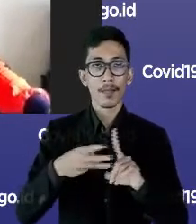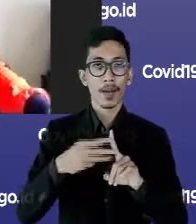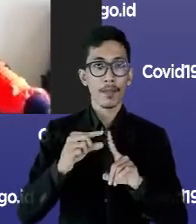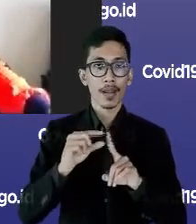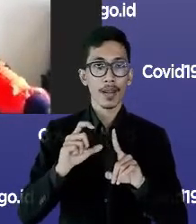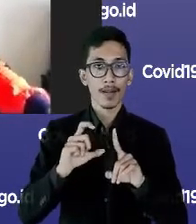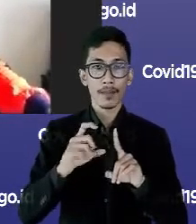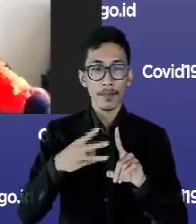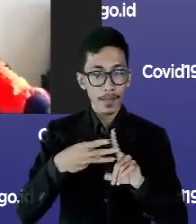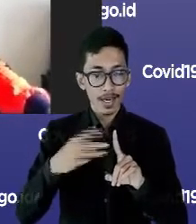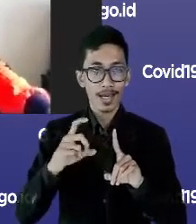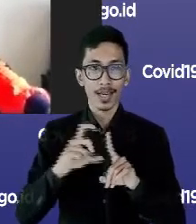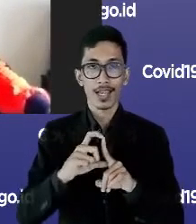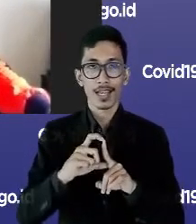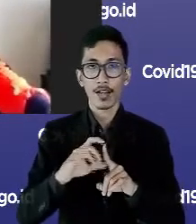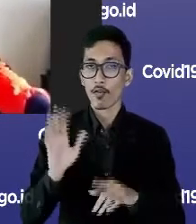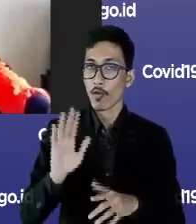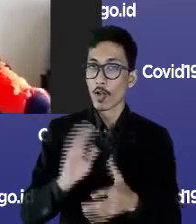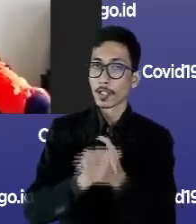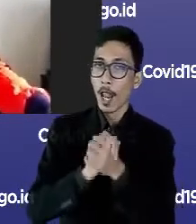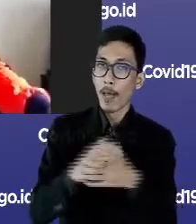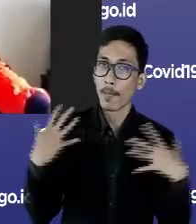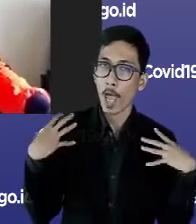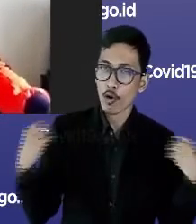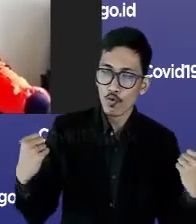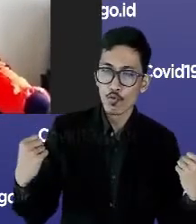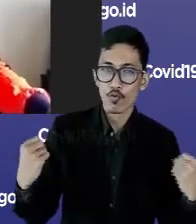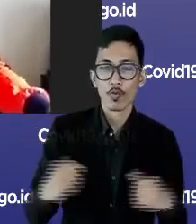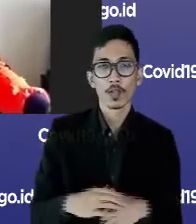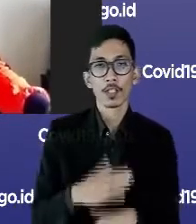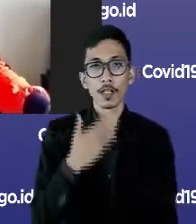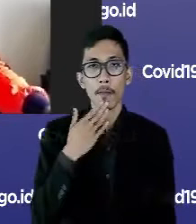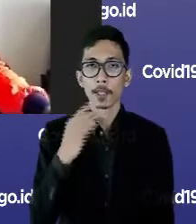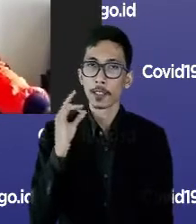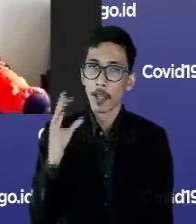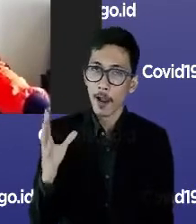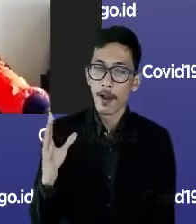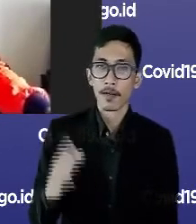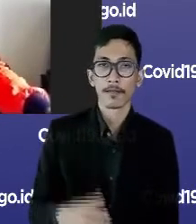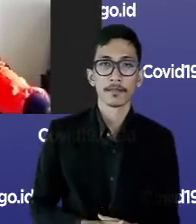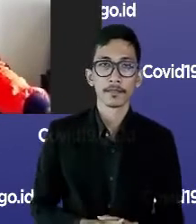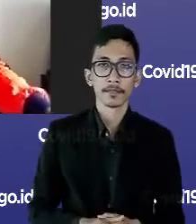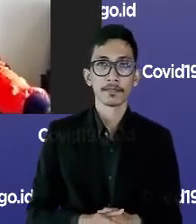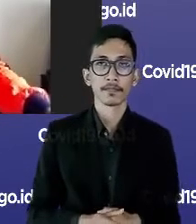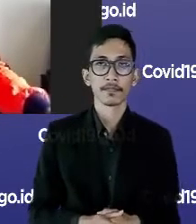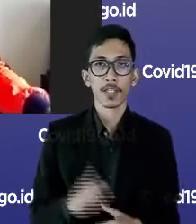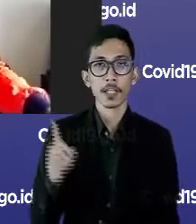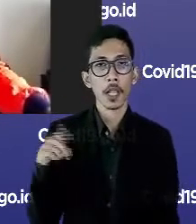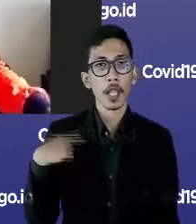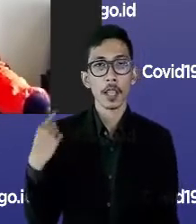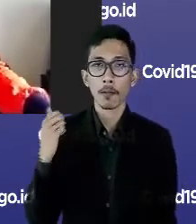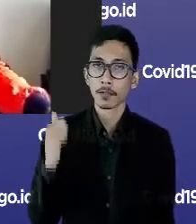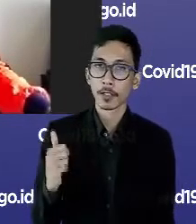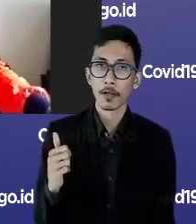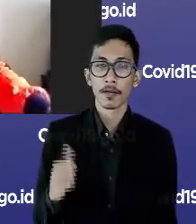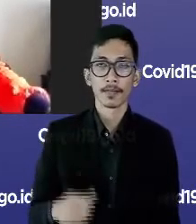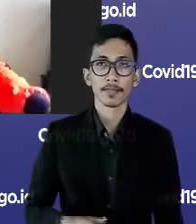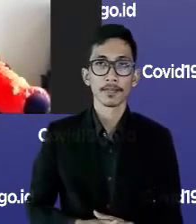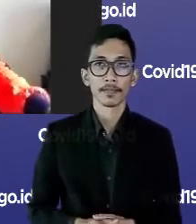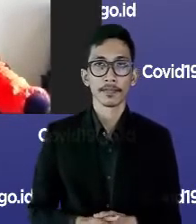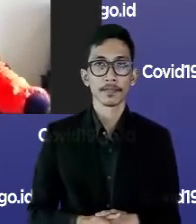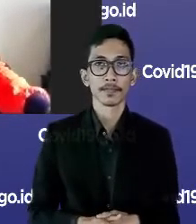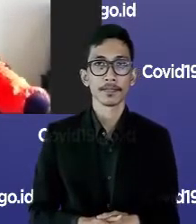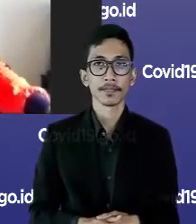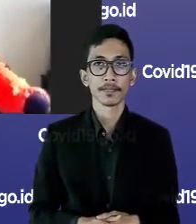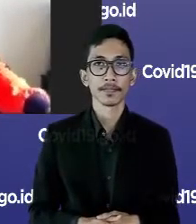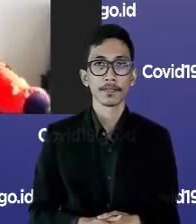sehat, salam Pak Sem. Halo, Nimau ini, selamat siang. Selamat siang. Orang bisa. Orang dan